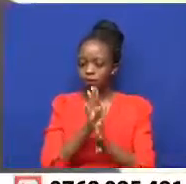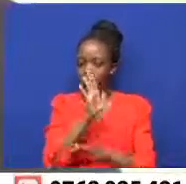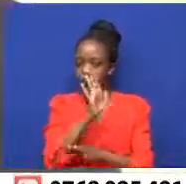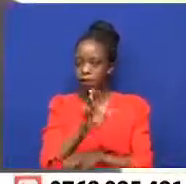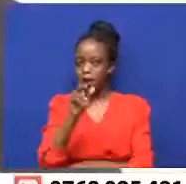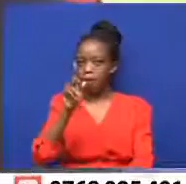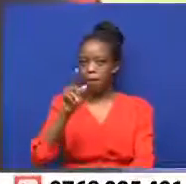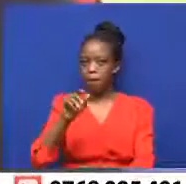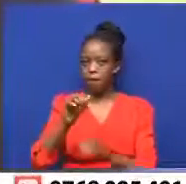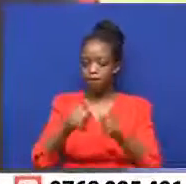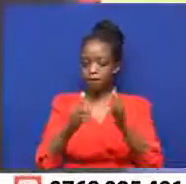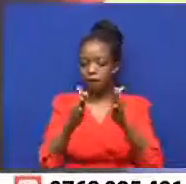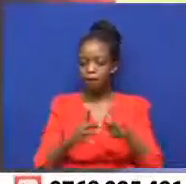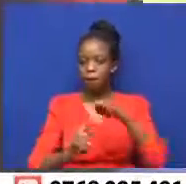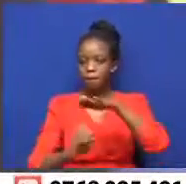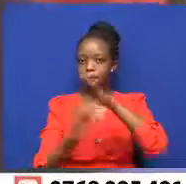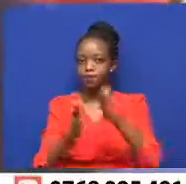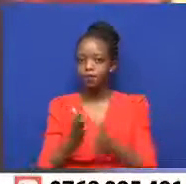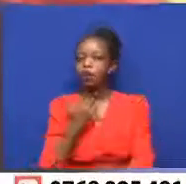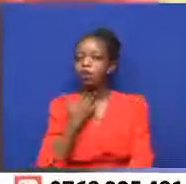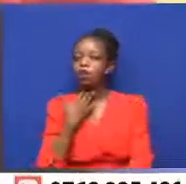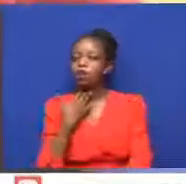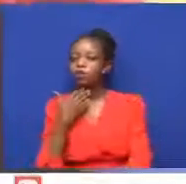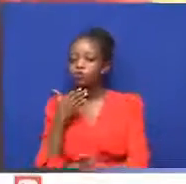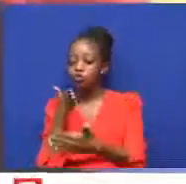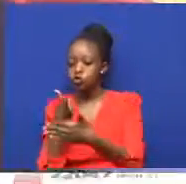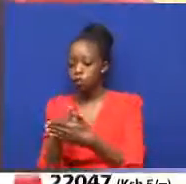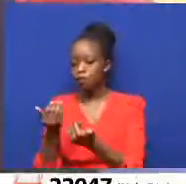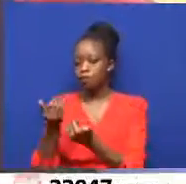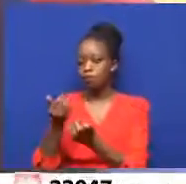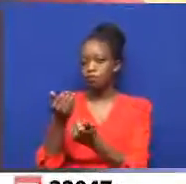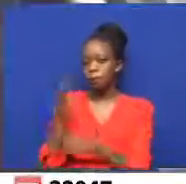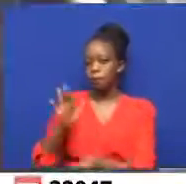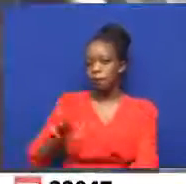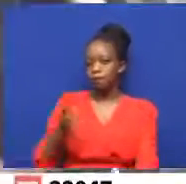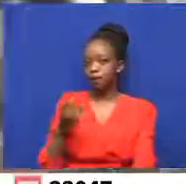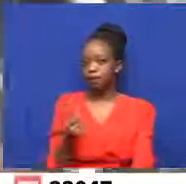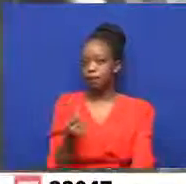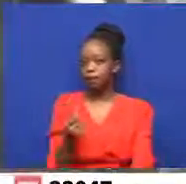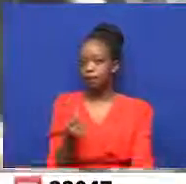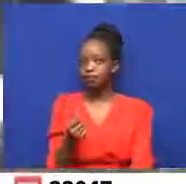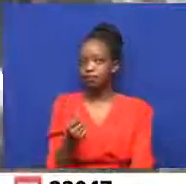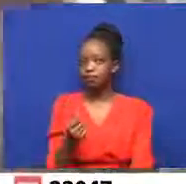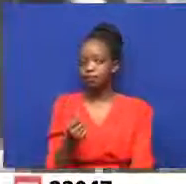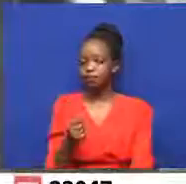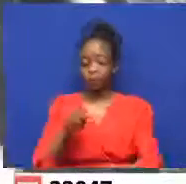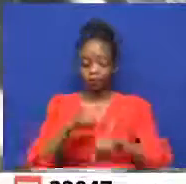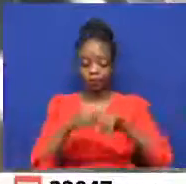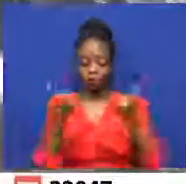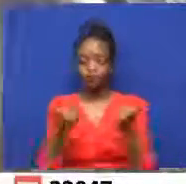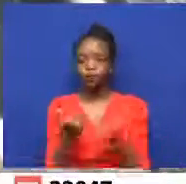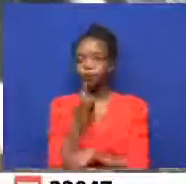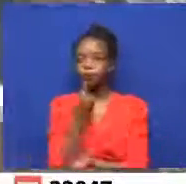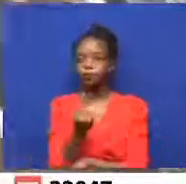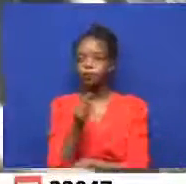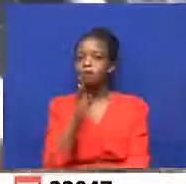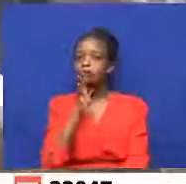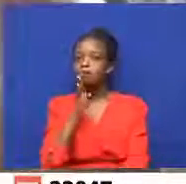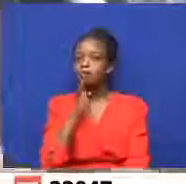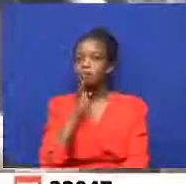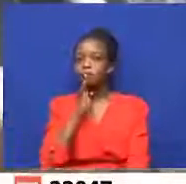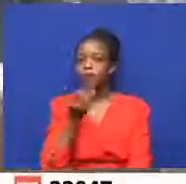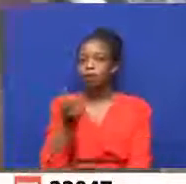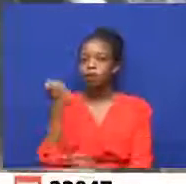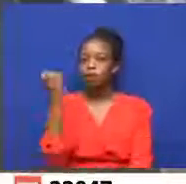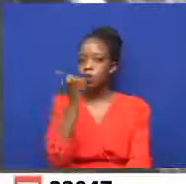sio kufutilia mbali madeni ya Nzoia ila kuwahadaa wakulima wa miwa. That at such a time tunasema ya kwamba madeni ya Nzoia